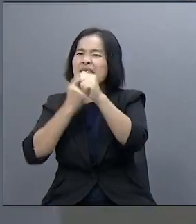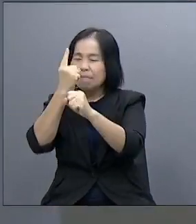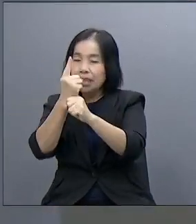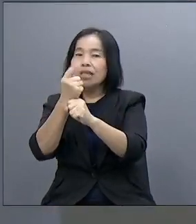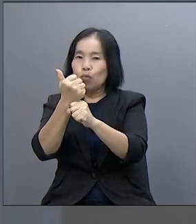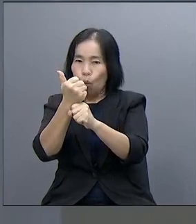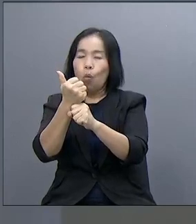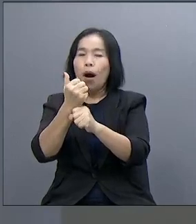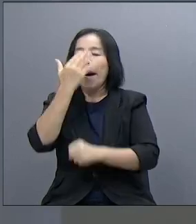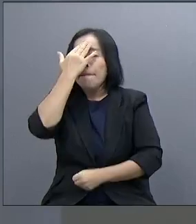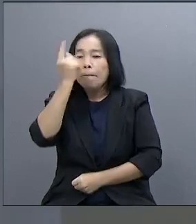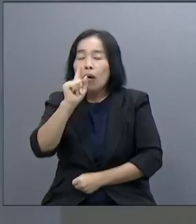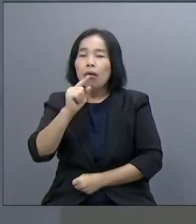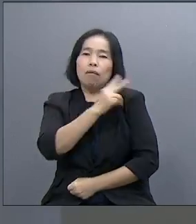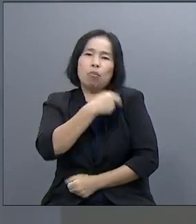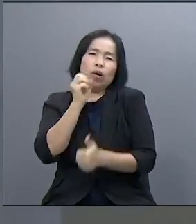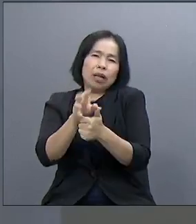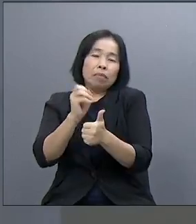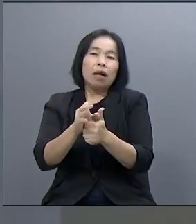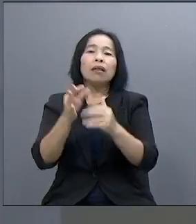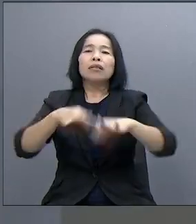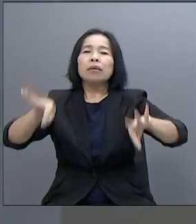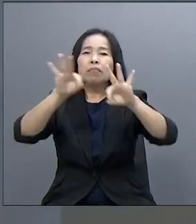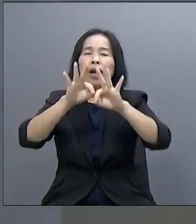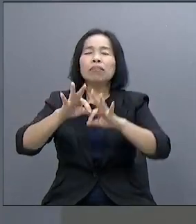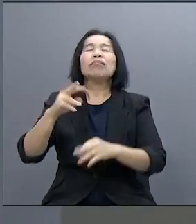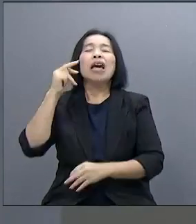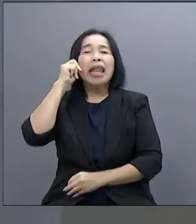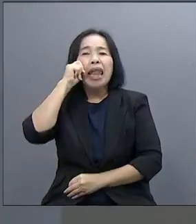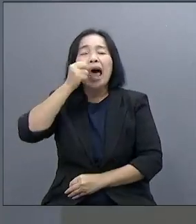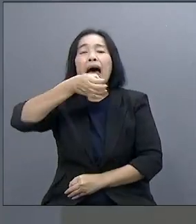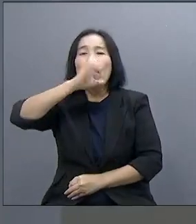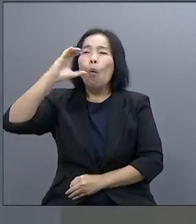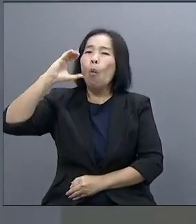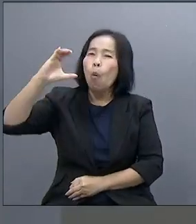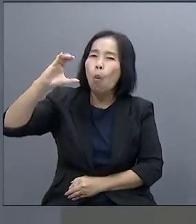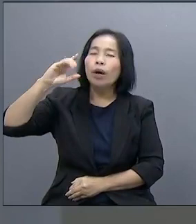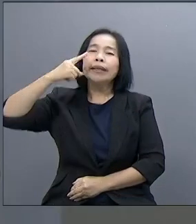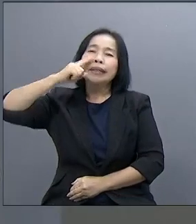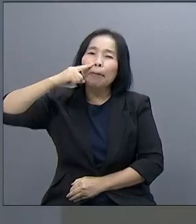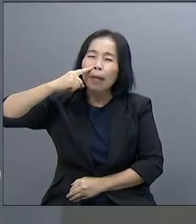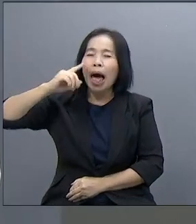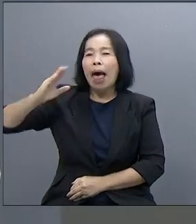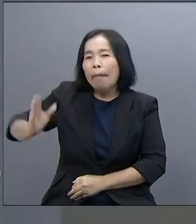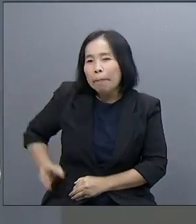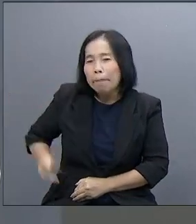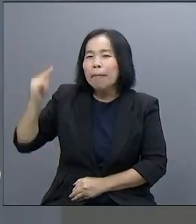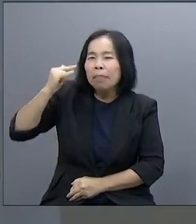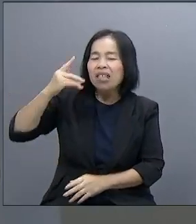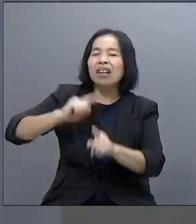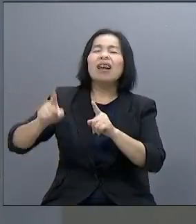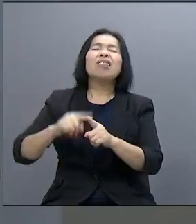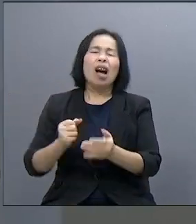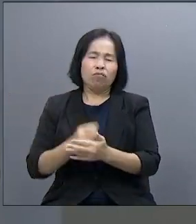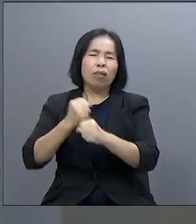หมอได้บอกไว้นะคะว่าน้ำอัดลมเองปฏิเสธไม่ได้เป็นหนึ่งในปัจจัยเสี่ยงการเกิดกระดูกพรุนได้ด้วยเช่นเดียวกันนะคะ